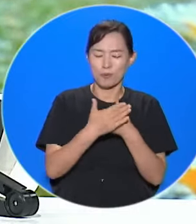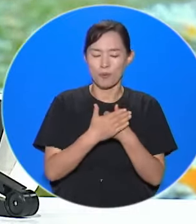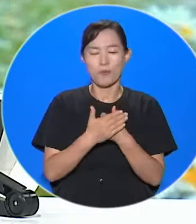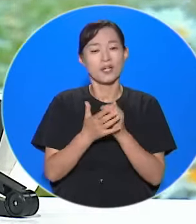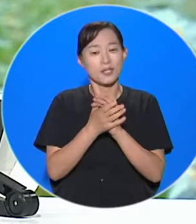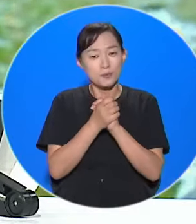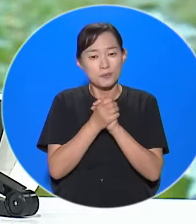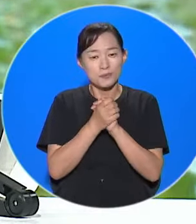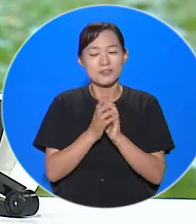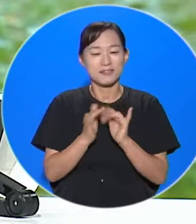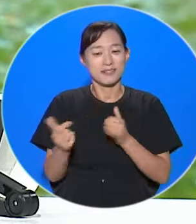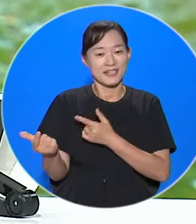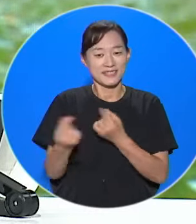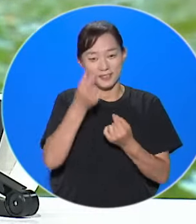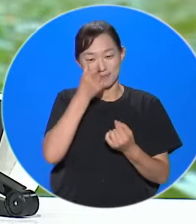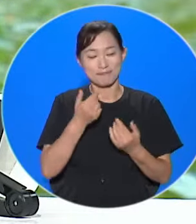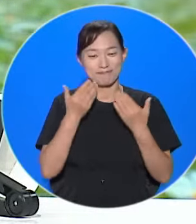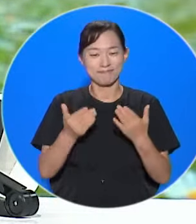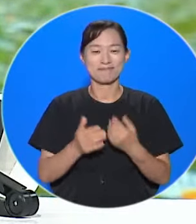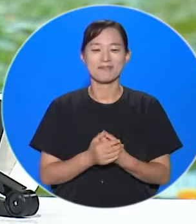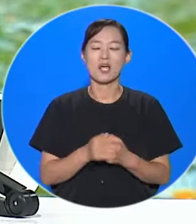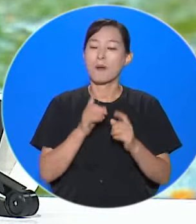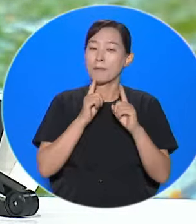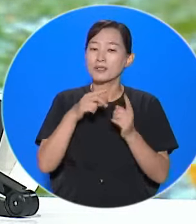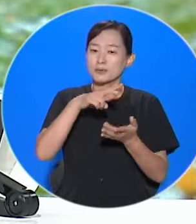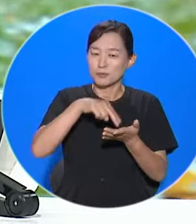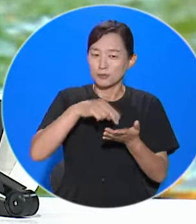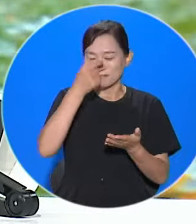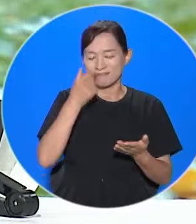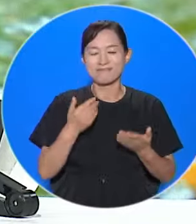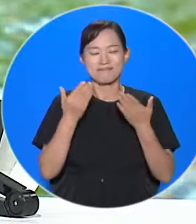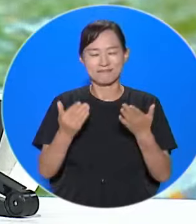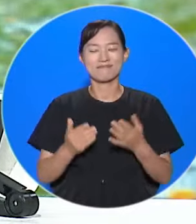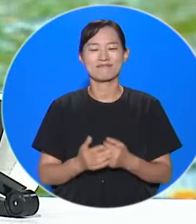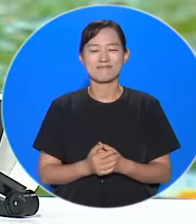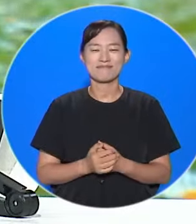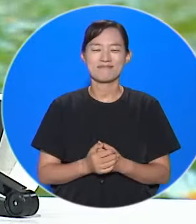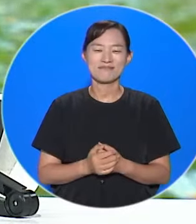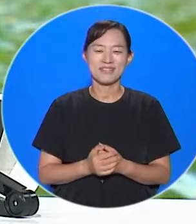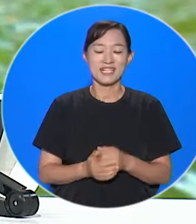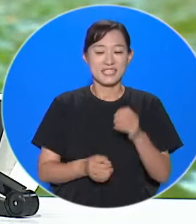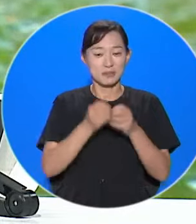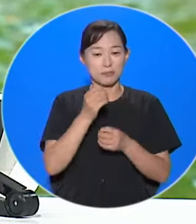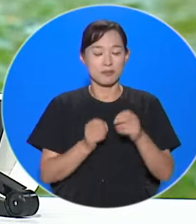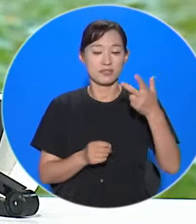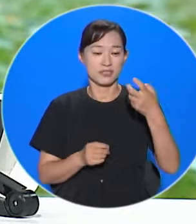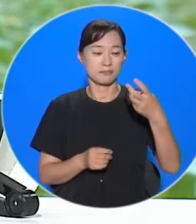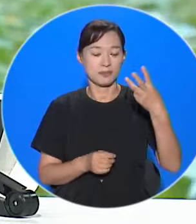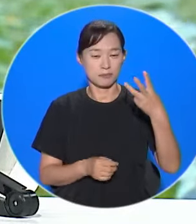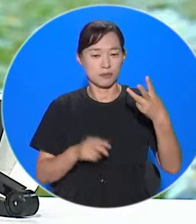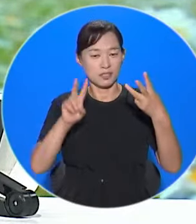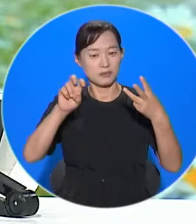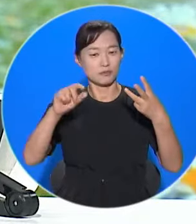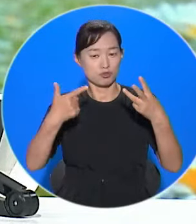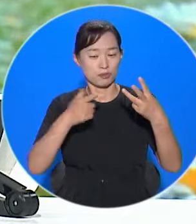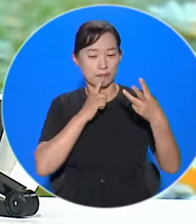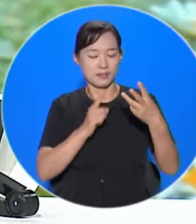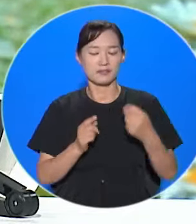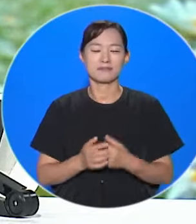이 시간 함께 기도하도록 하겠습니다. 제가 말씀 읽고 기도하도록 하겠습니다. 시편 73편